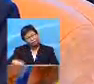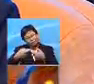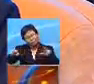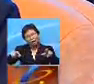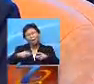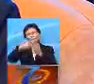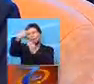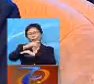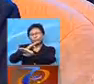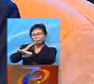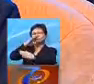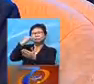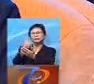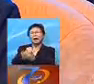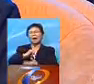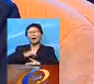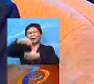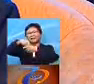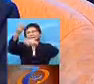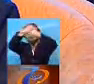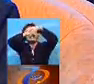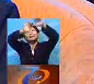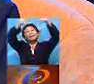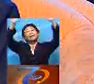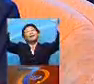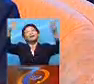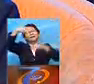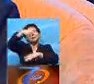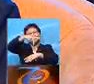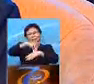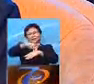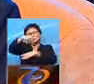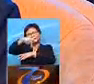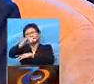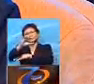pencegahan jenayah Eye in the Sky di Pusat Konvensyen Antarabangsa Putrajaya.